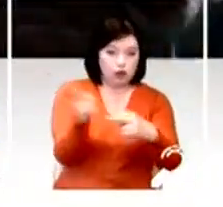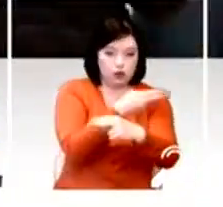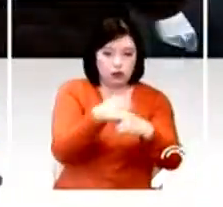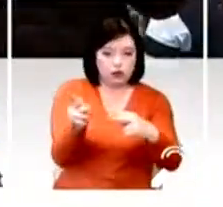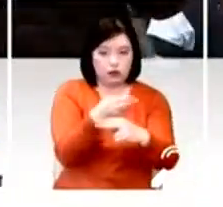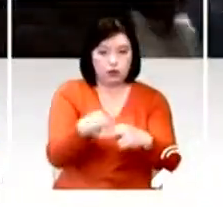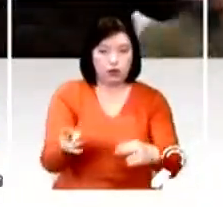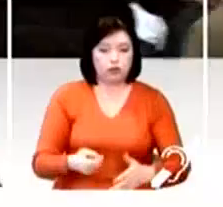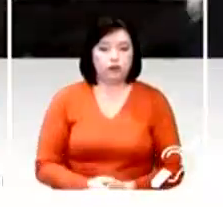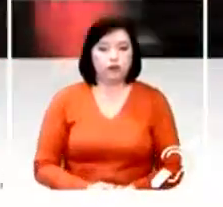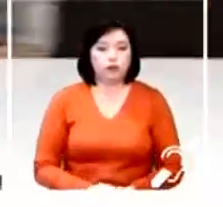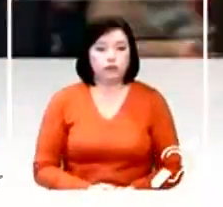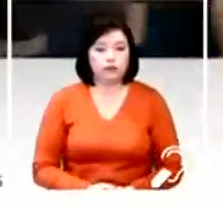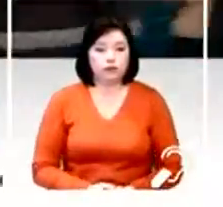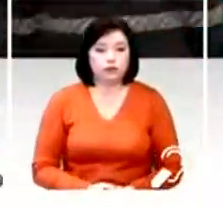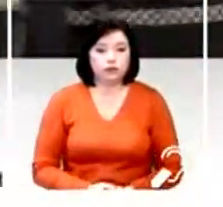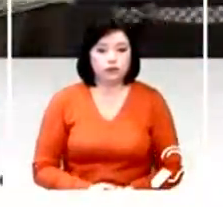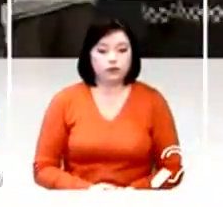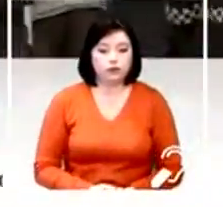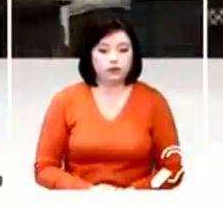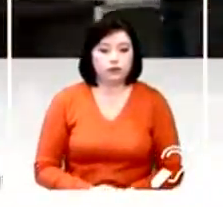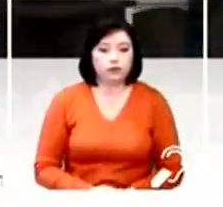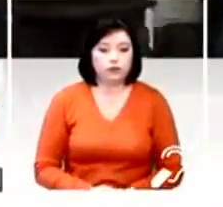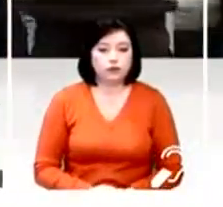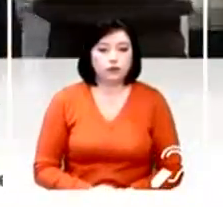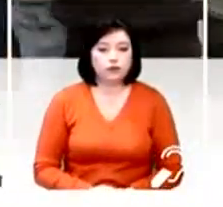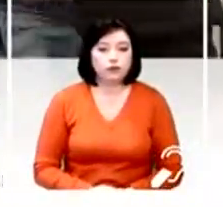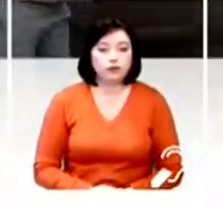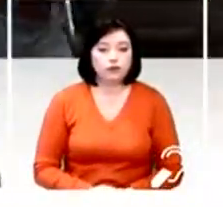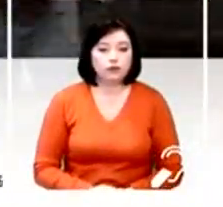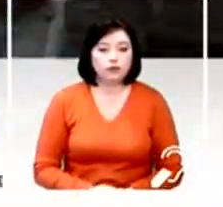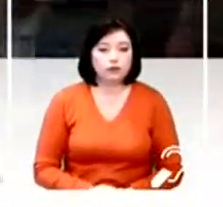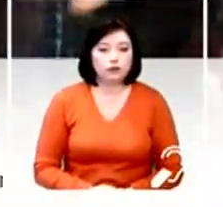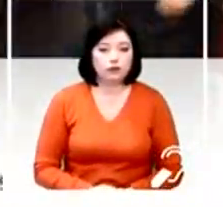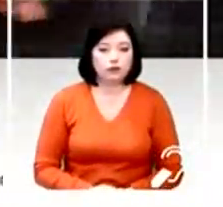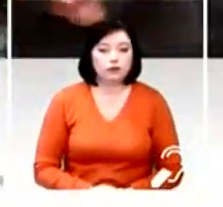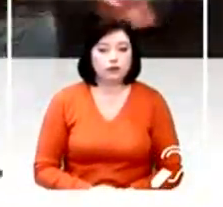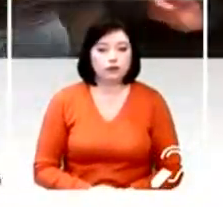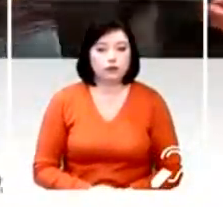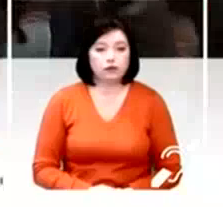Thank you.